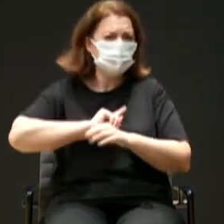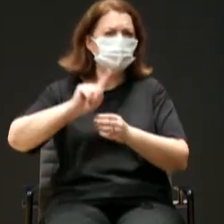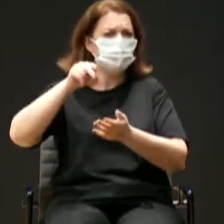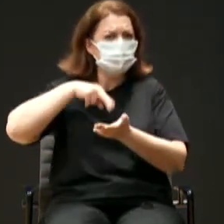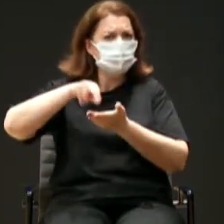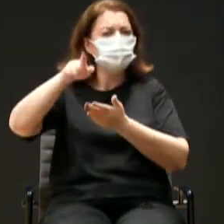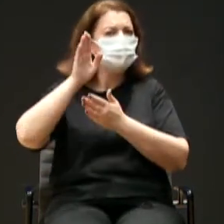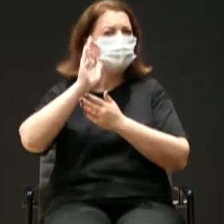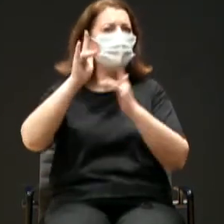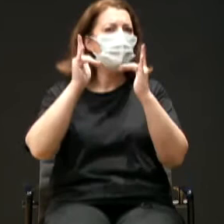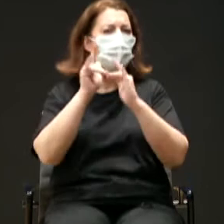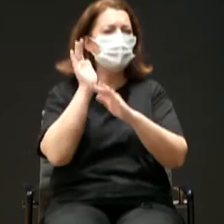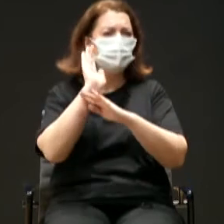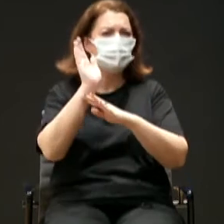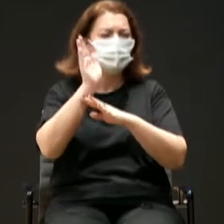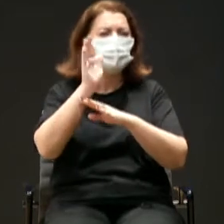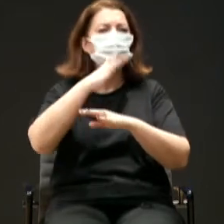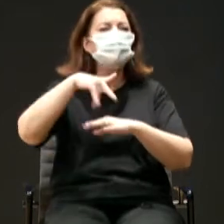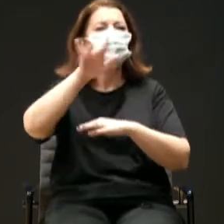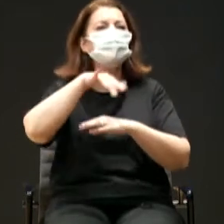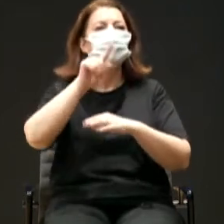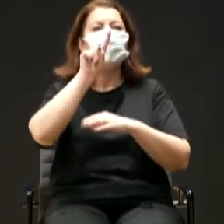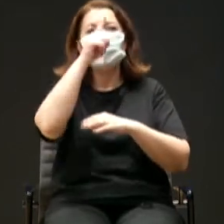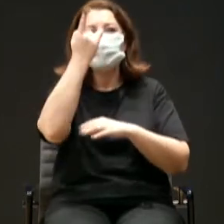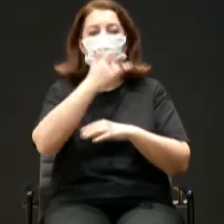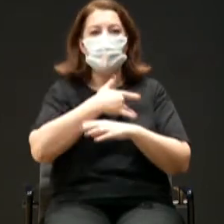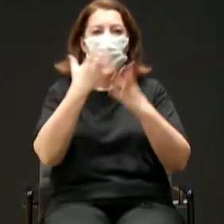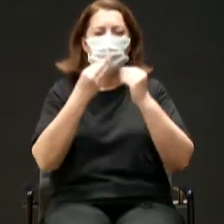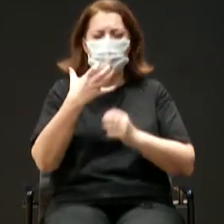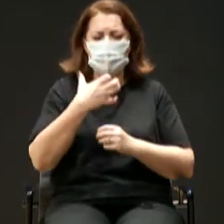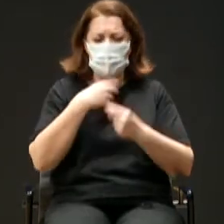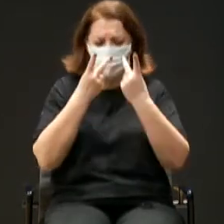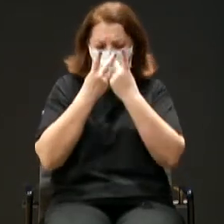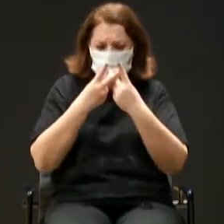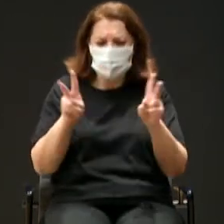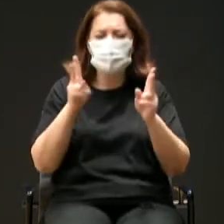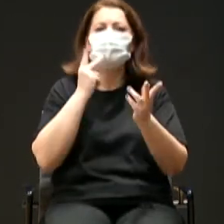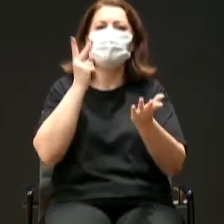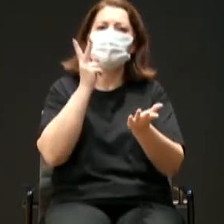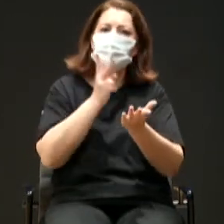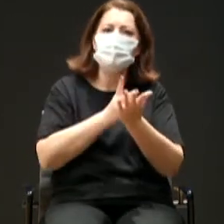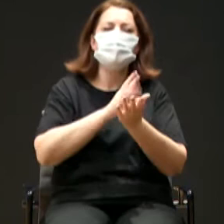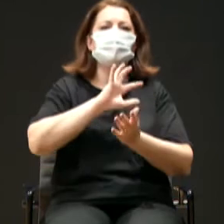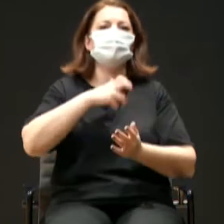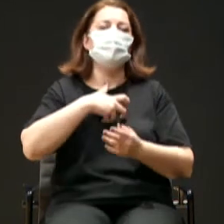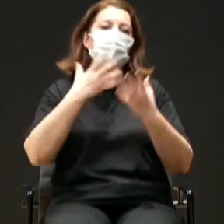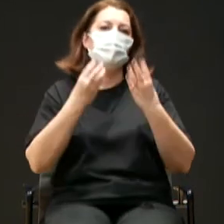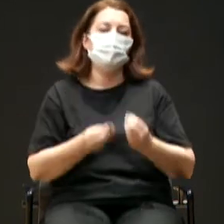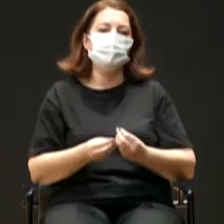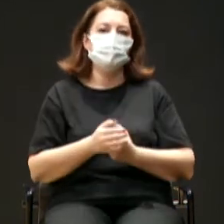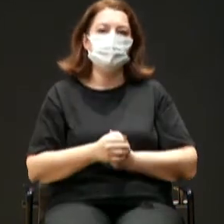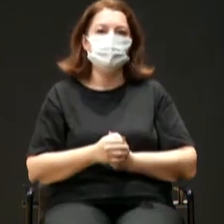ve milletimiz tek yürek olarak kendi hür iradesine sahip çıkmıştır.